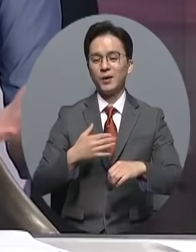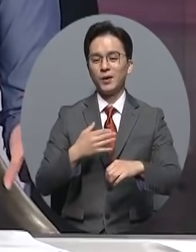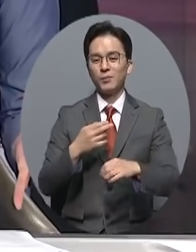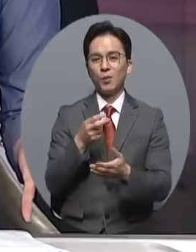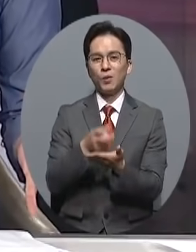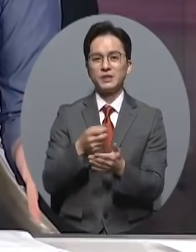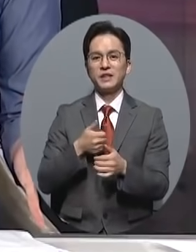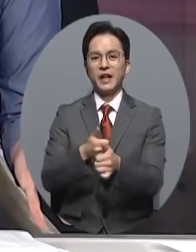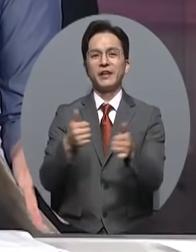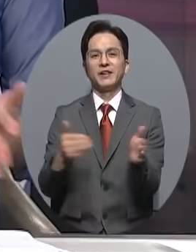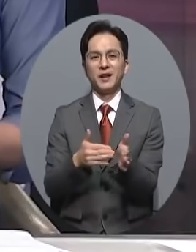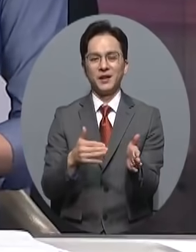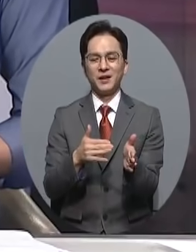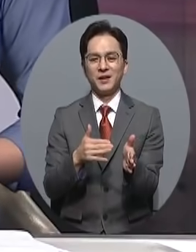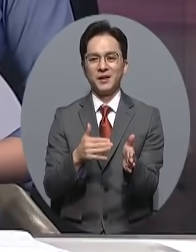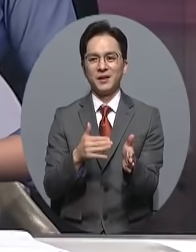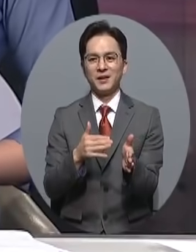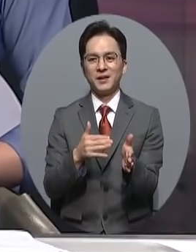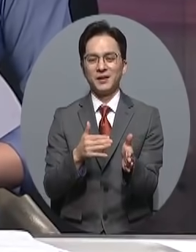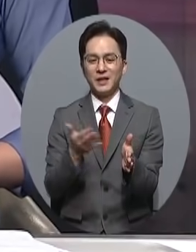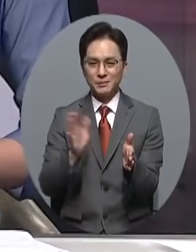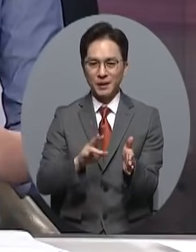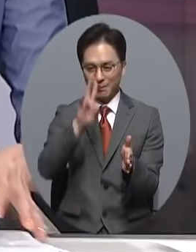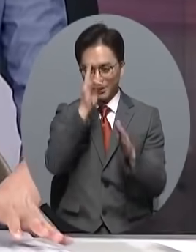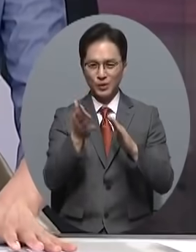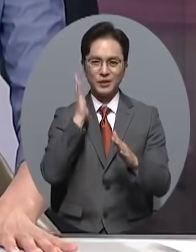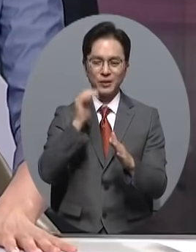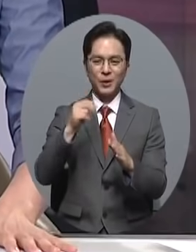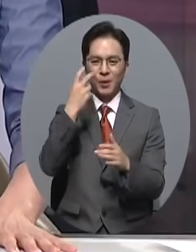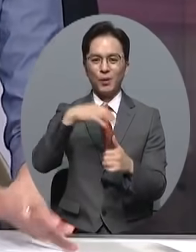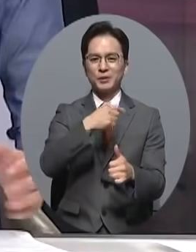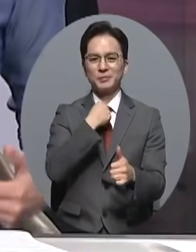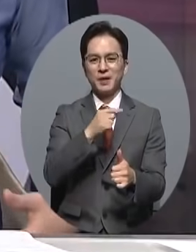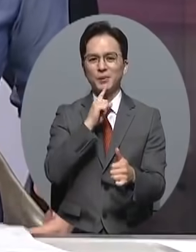다른 후보들의 공세도 치열할 수밖에 없었는데요. 영상으로 직접